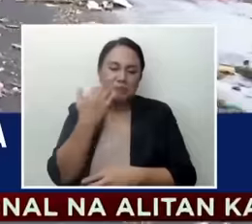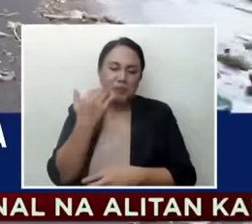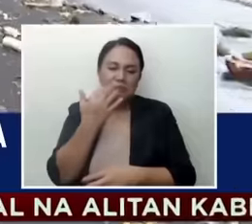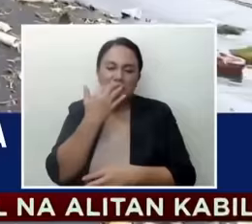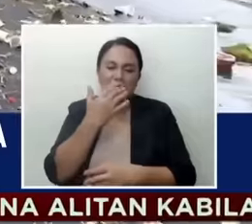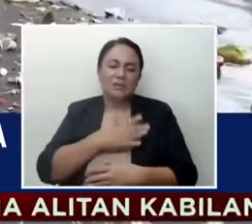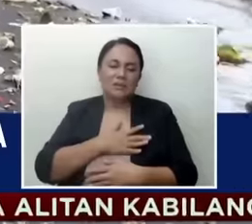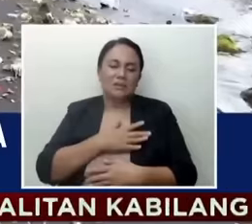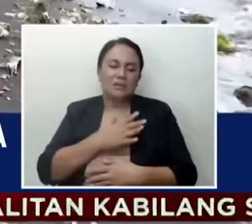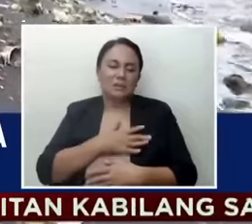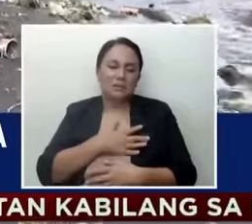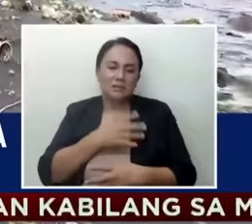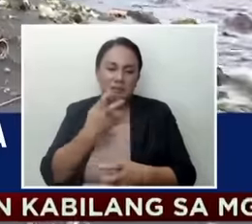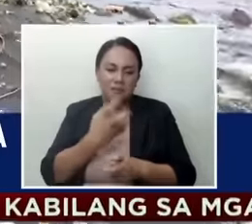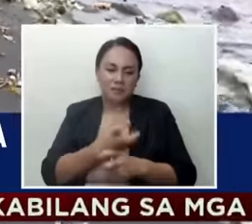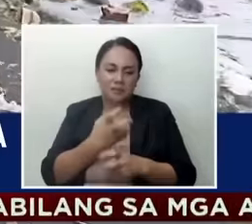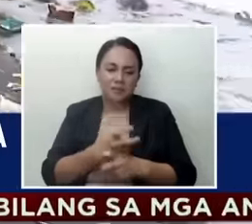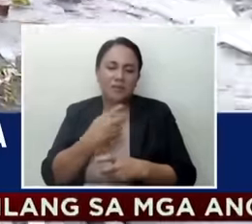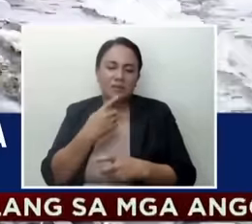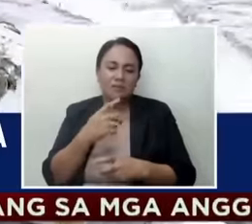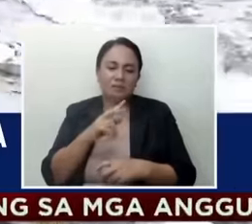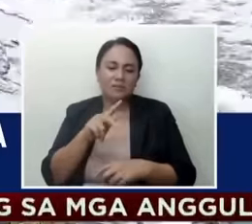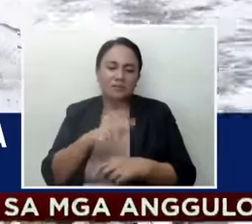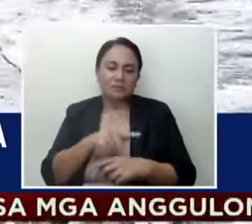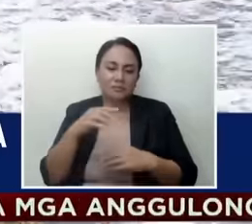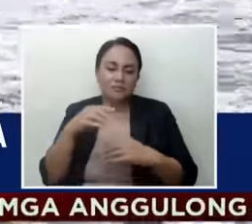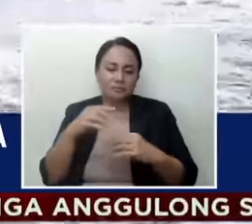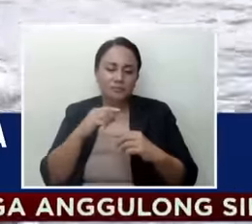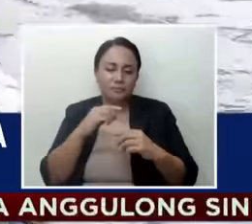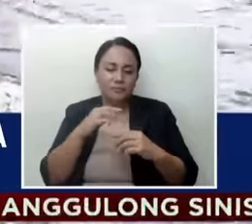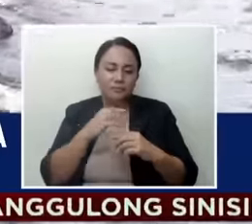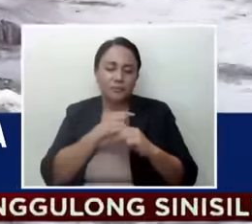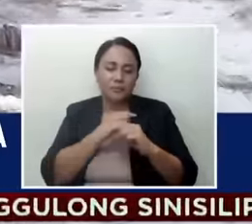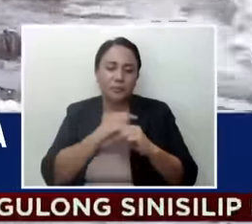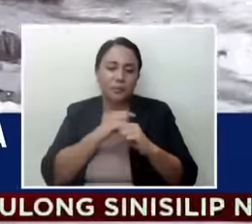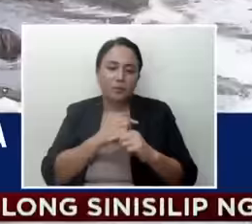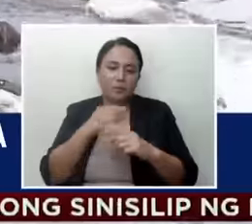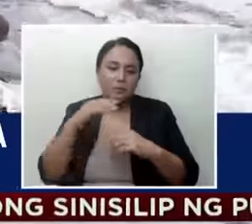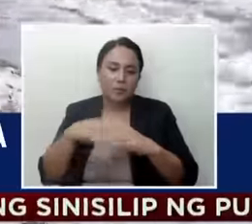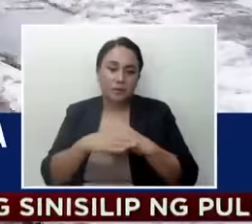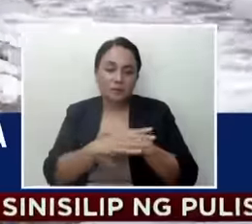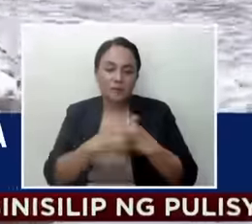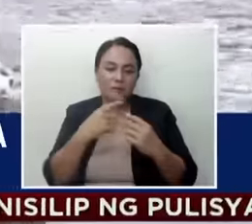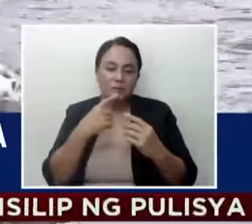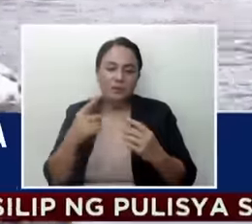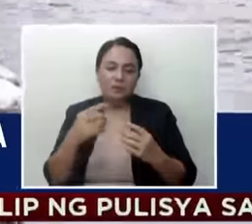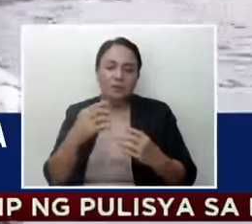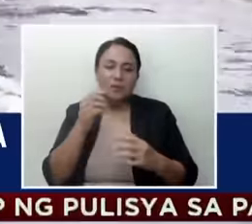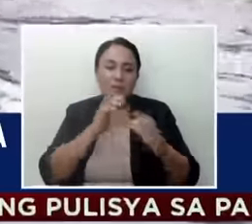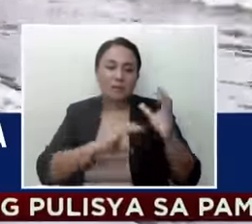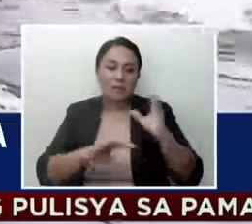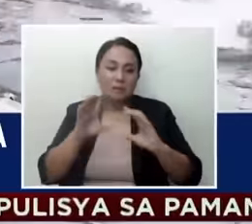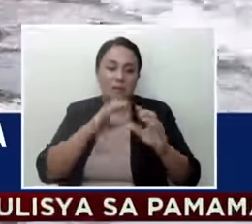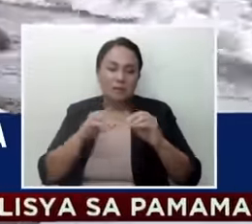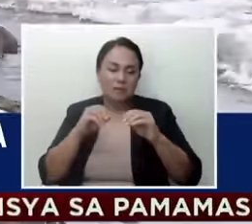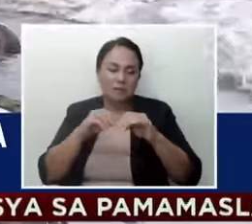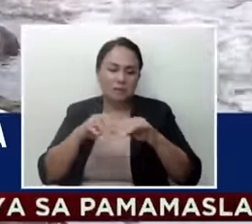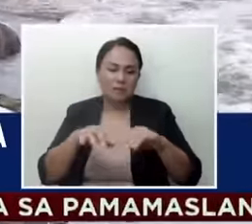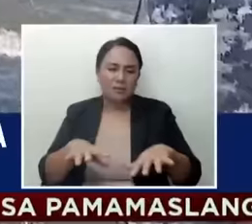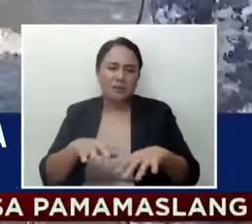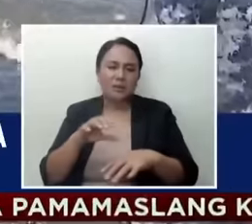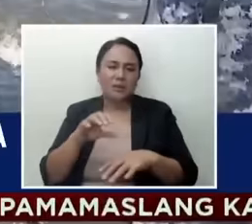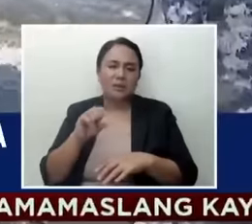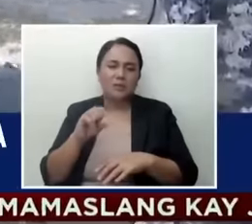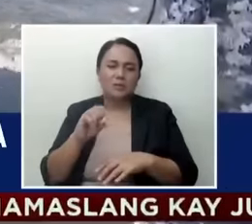huminga. Sabi pa ng Philippine Coast Guard at PDRRMO, ang kemikal na tumagas sa dagat ay solvent